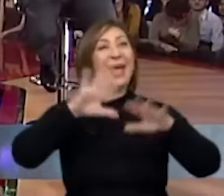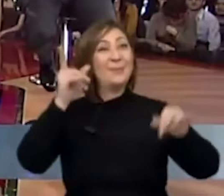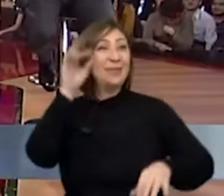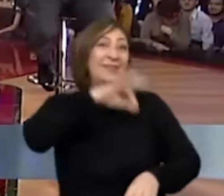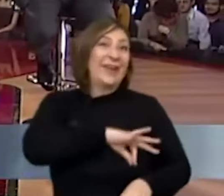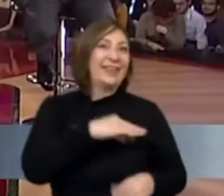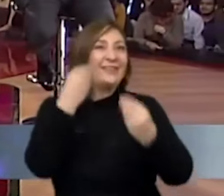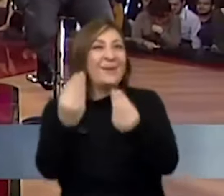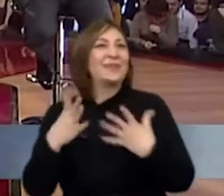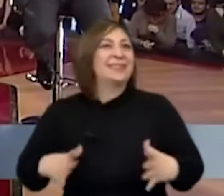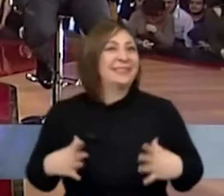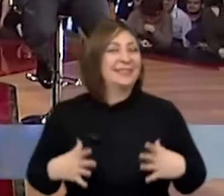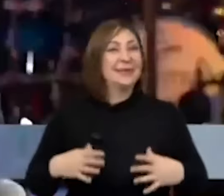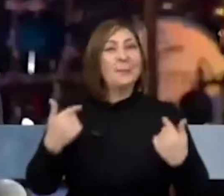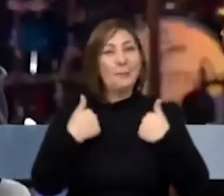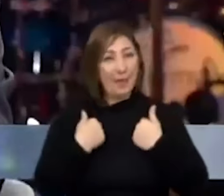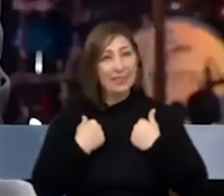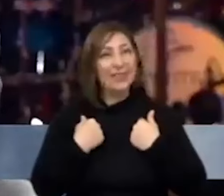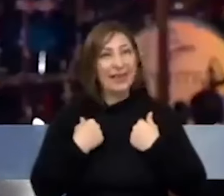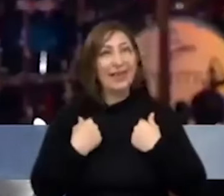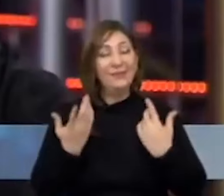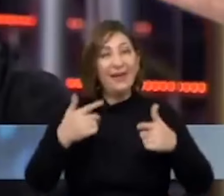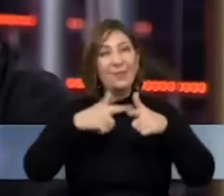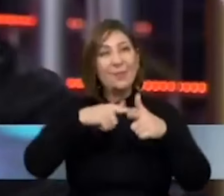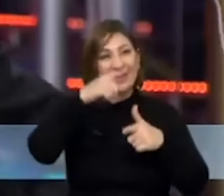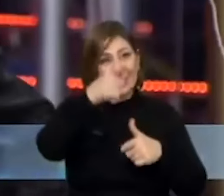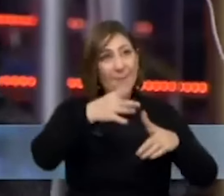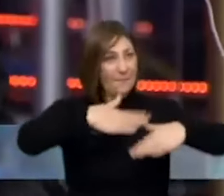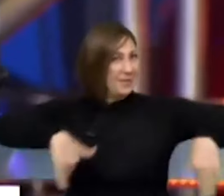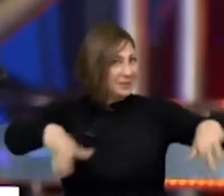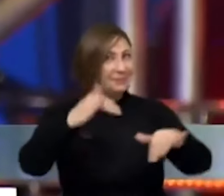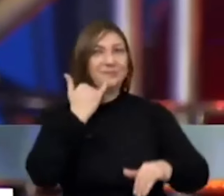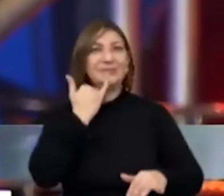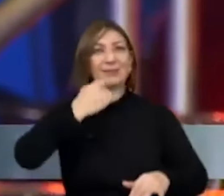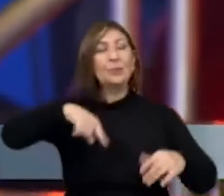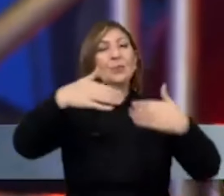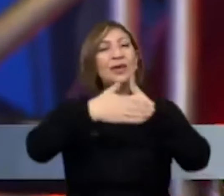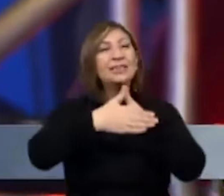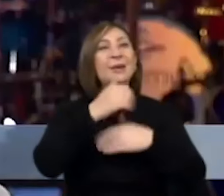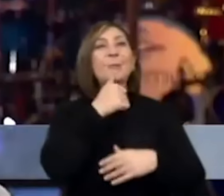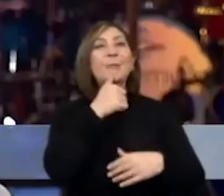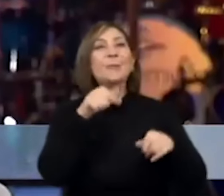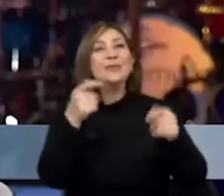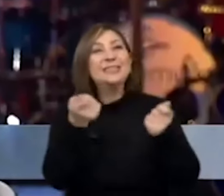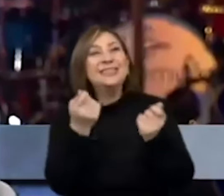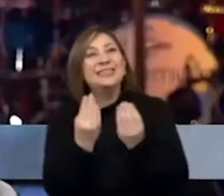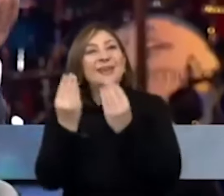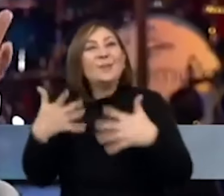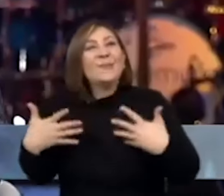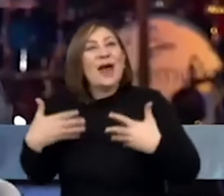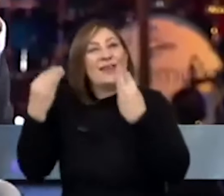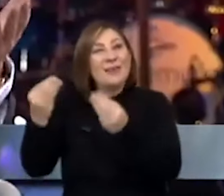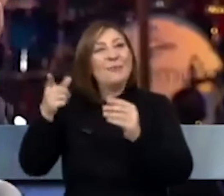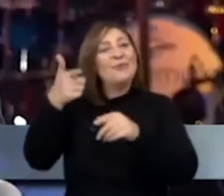işe yaradığımızı hissetmek isteriz. Ben de ve Ferman da, hatta masadaki diğer konuklarım da bu gece bu işe yarayalım birazcık da.